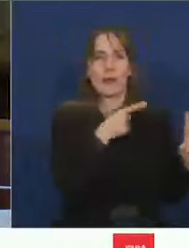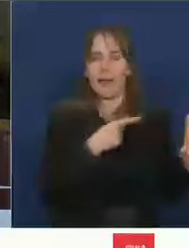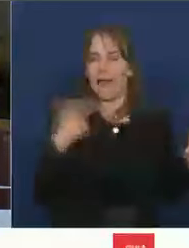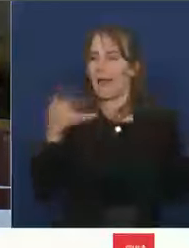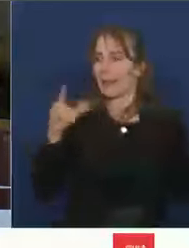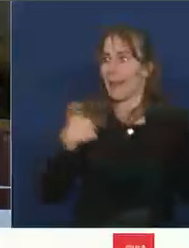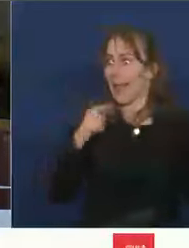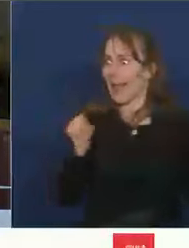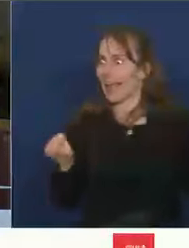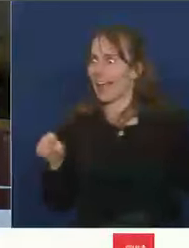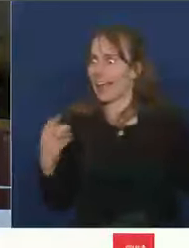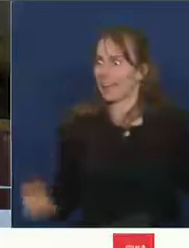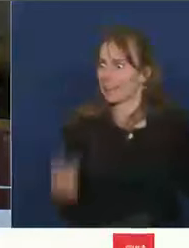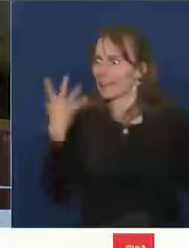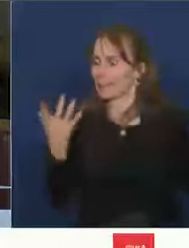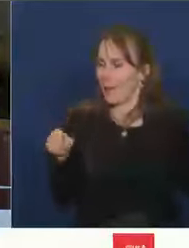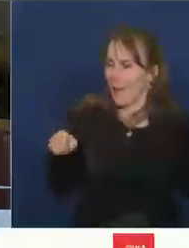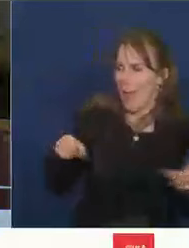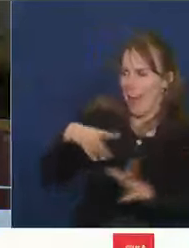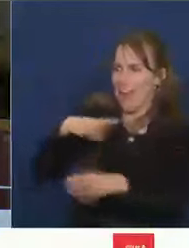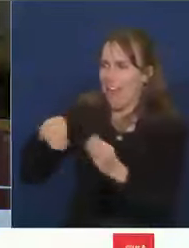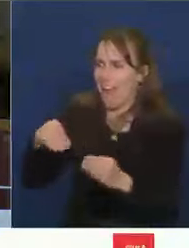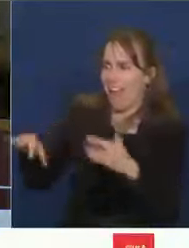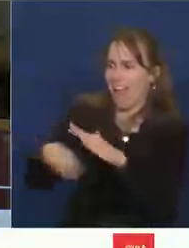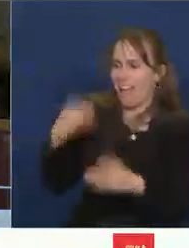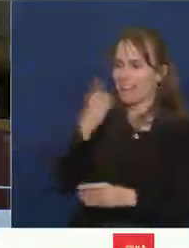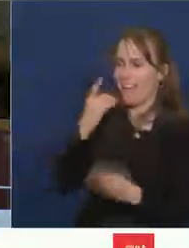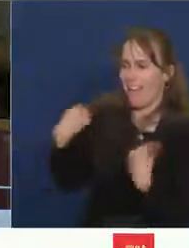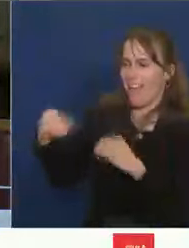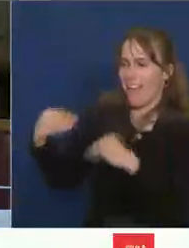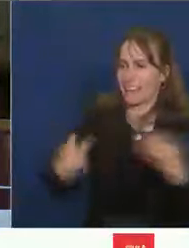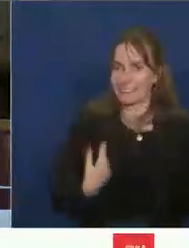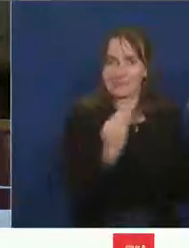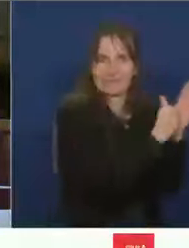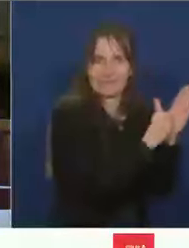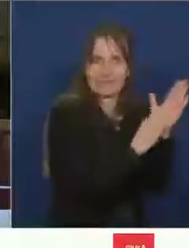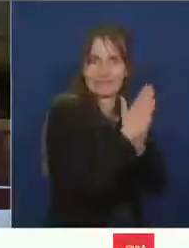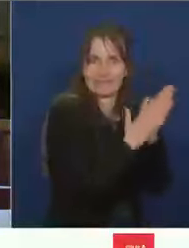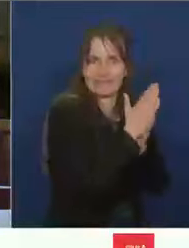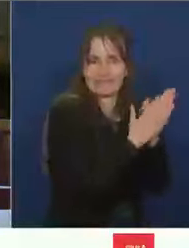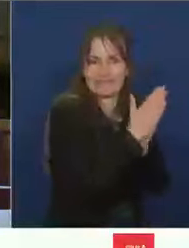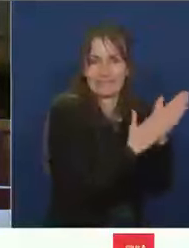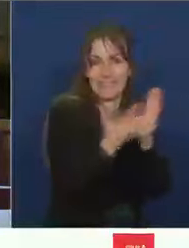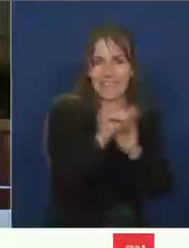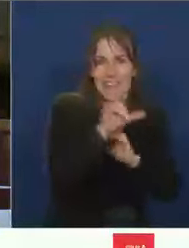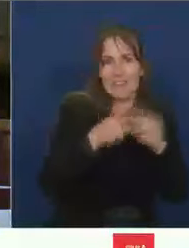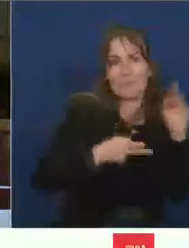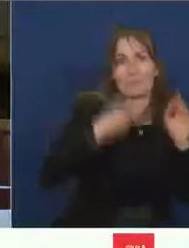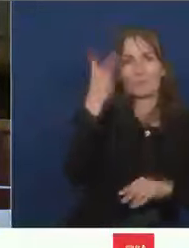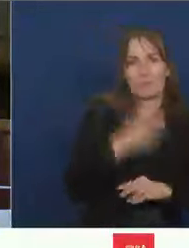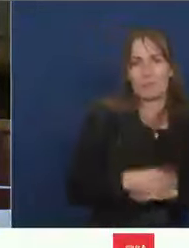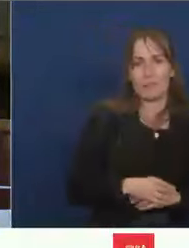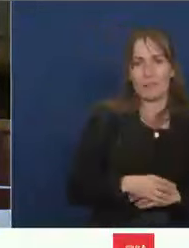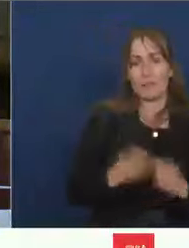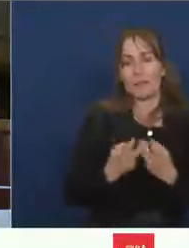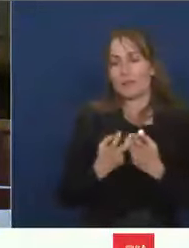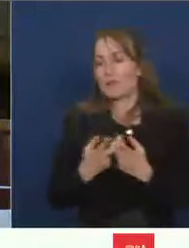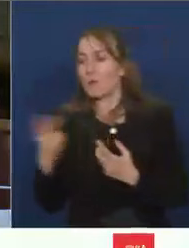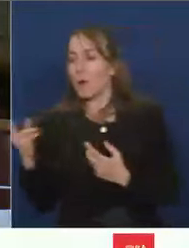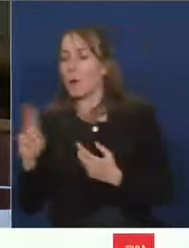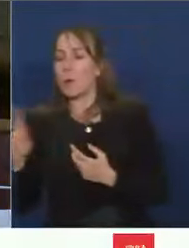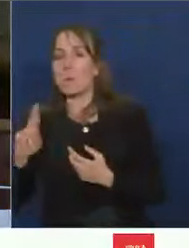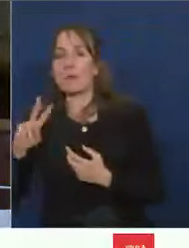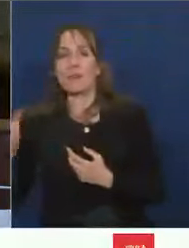pas, puisqu'il cible plus particulièrement Lille que les autres communes. Plus souvent dans Lille que Tourcoing, d'ailleurs, ou Roubaix. Donc vous voyez,